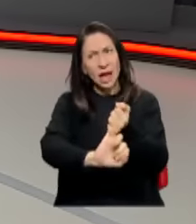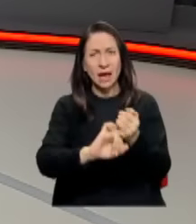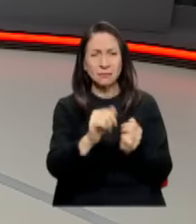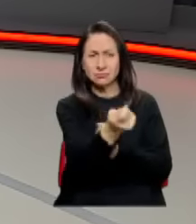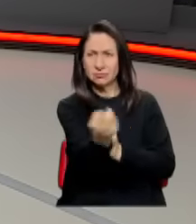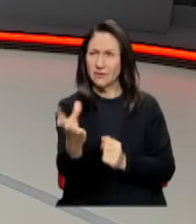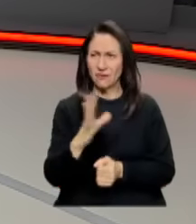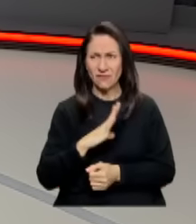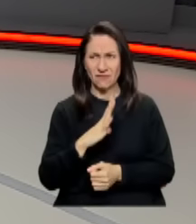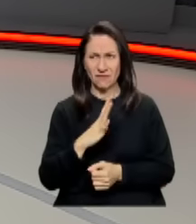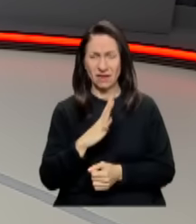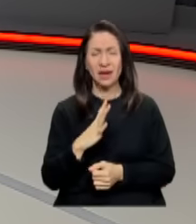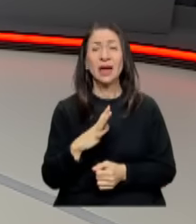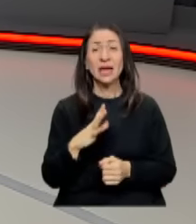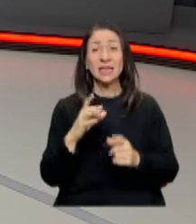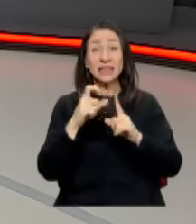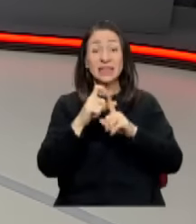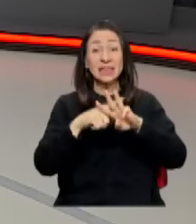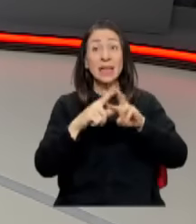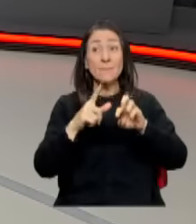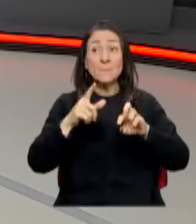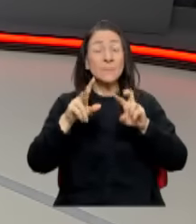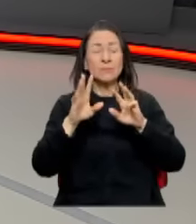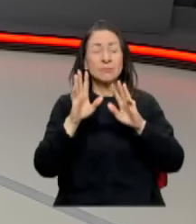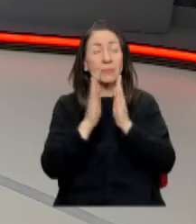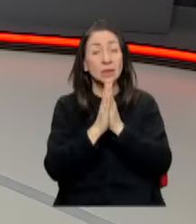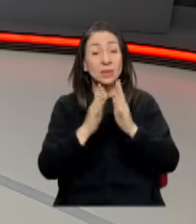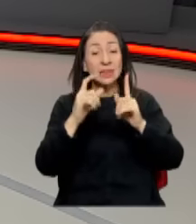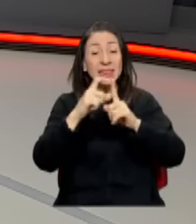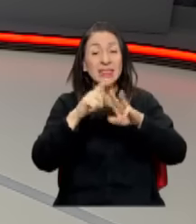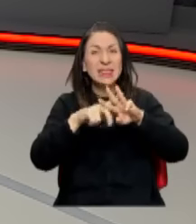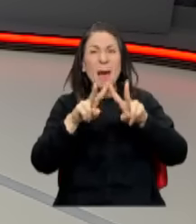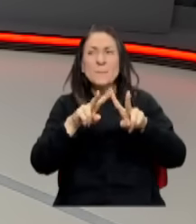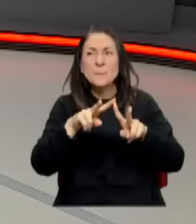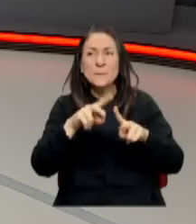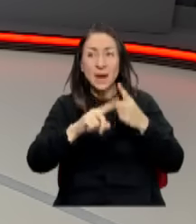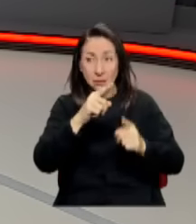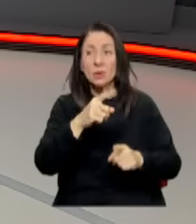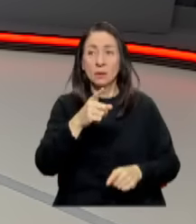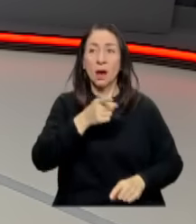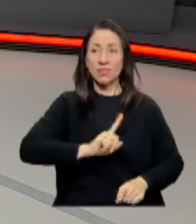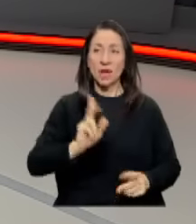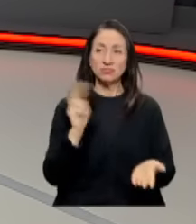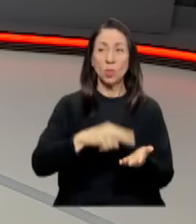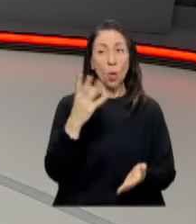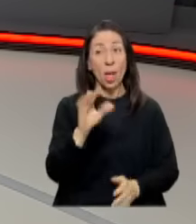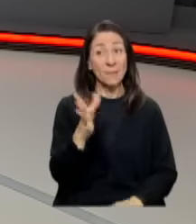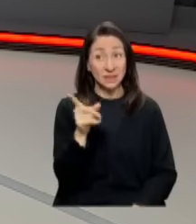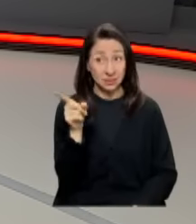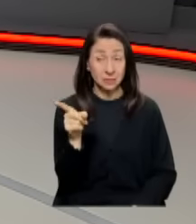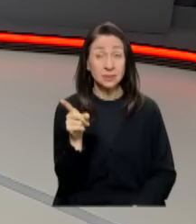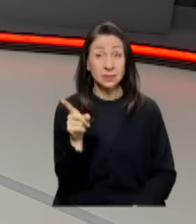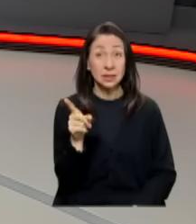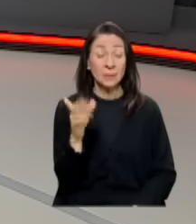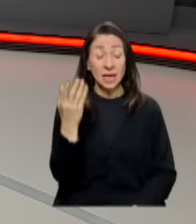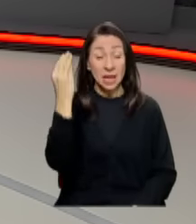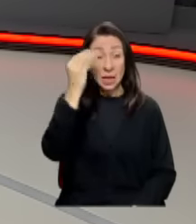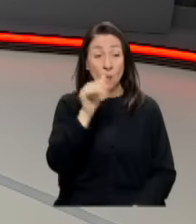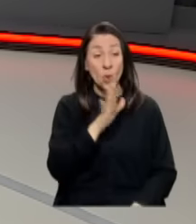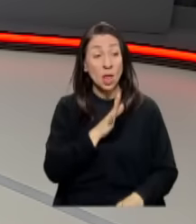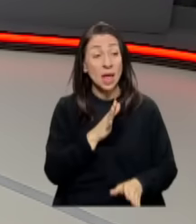kaç kişiyle. DEM Parti ise çıkartır. Onu da söyleyeyim. Ne bileyim mesela